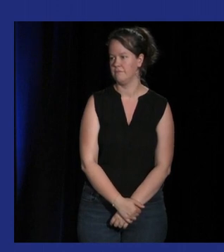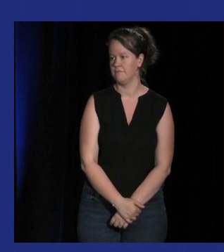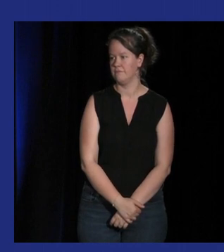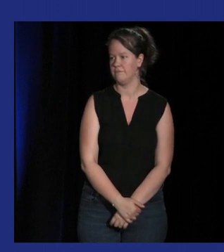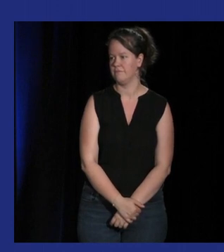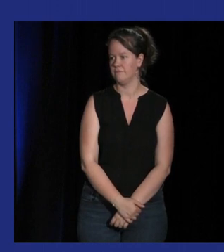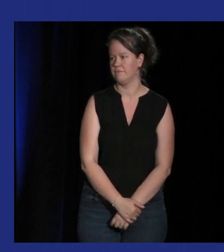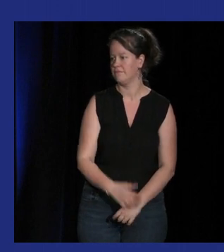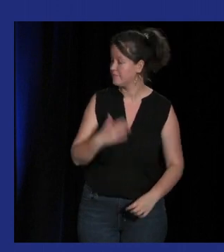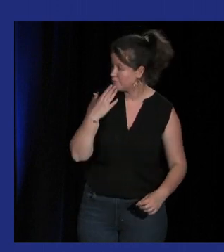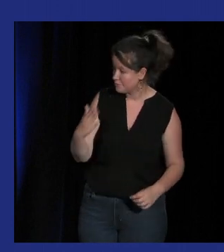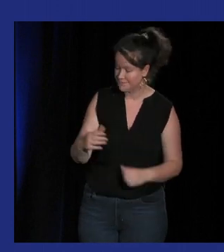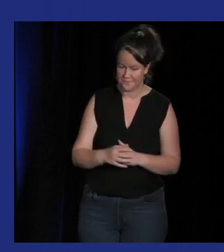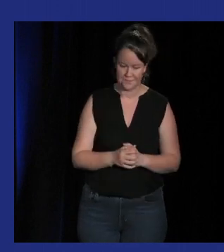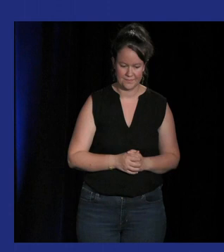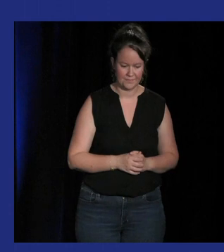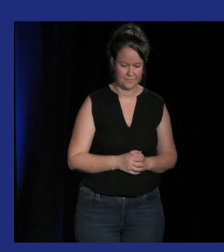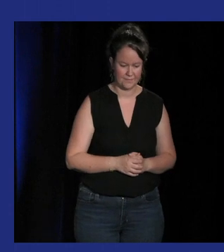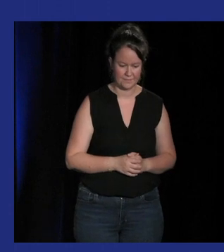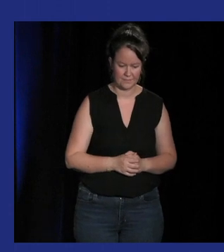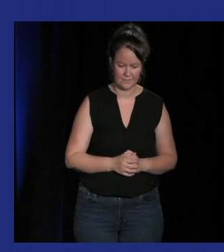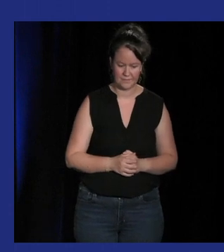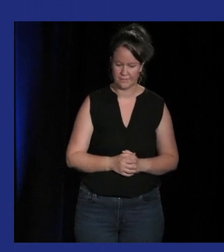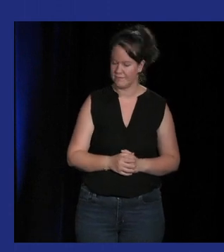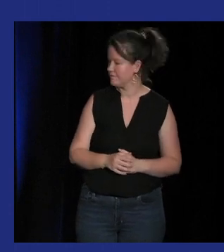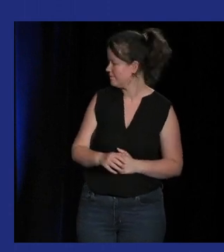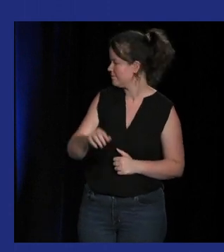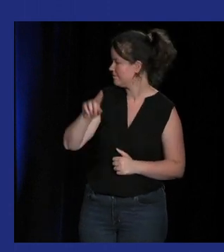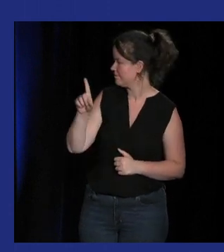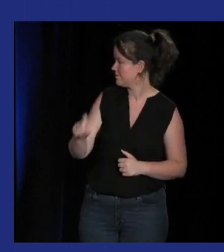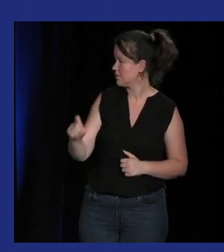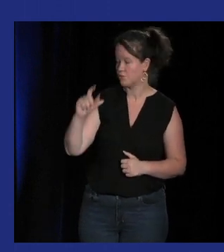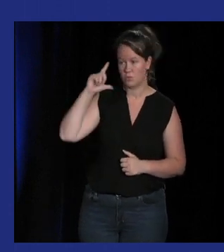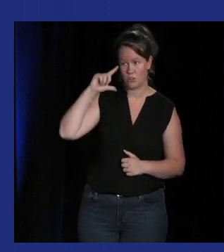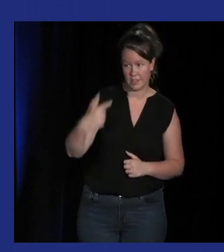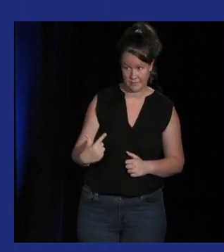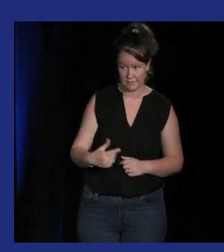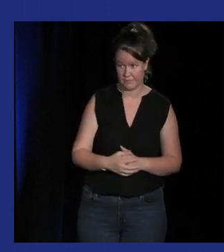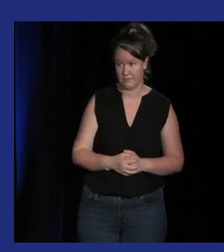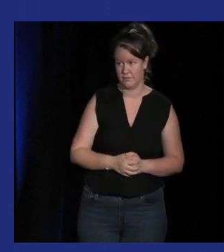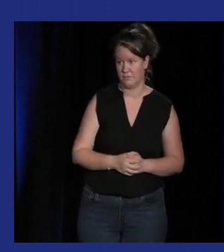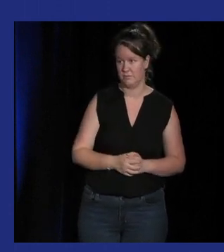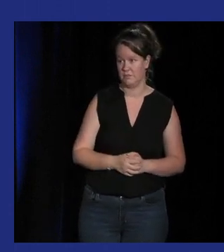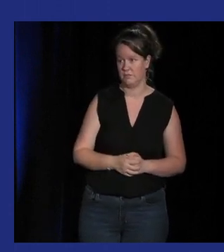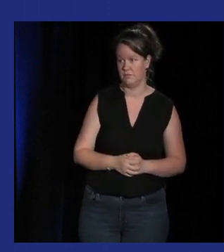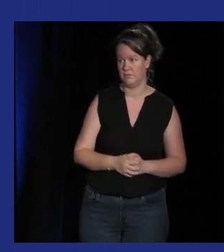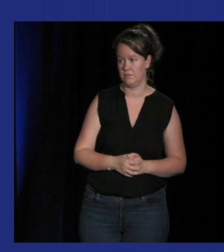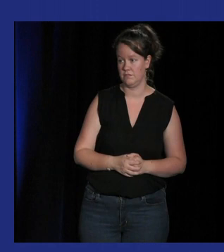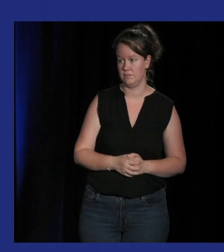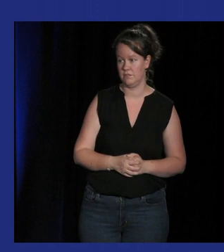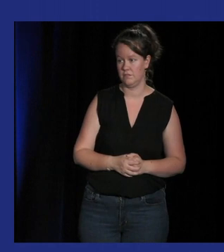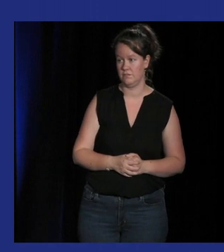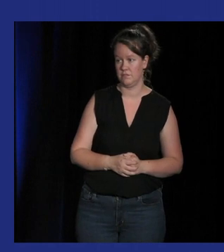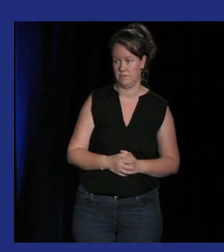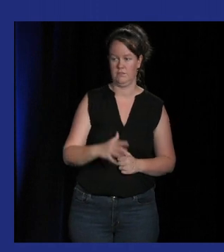bonjour Merci pour cet échange j'aurais une question pour l'organe en fait je voulais savoir comment ça se passait pour implémenter des voix mais en